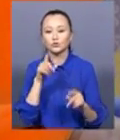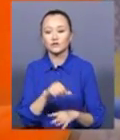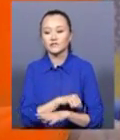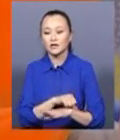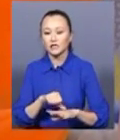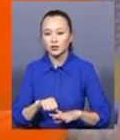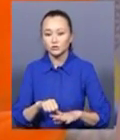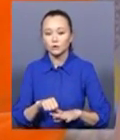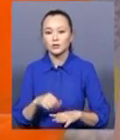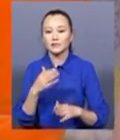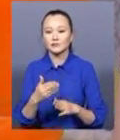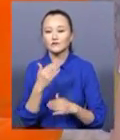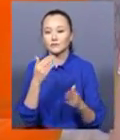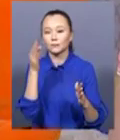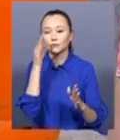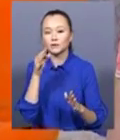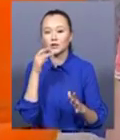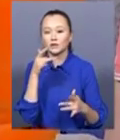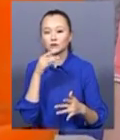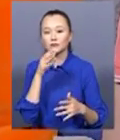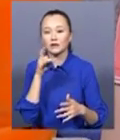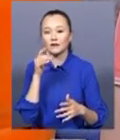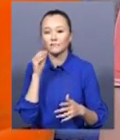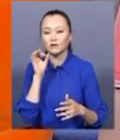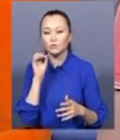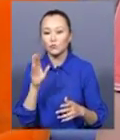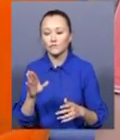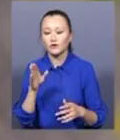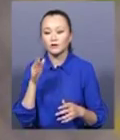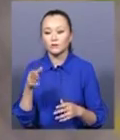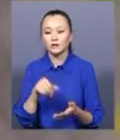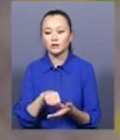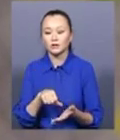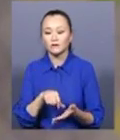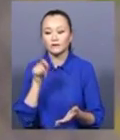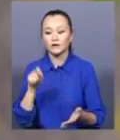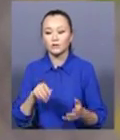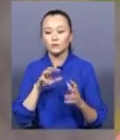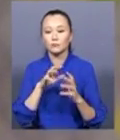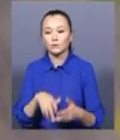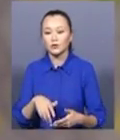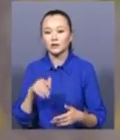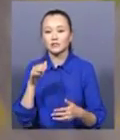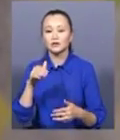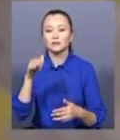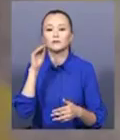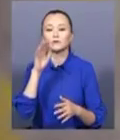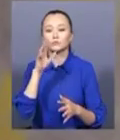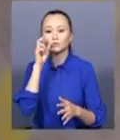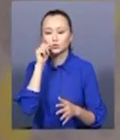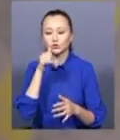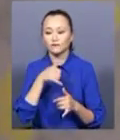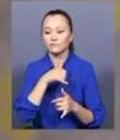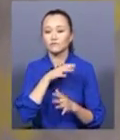границу. Если вы помните актера Трофимова, он играл в «Войне и мир», это невысокого роста мужчина.